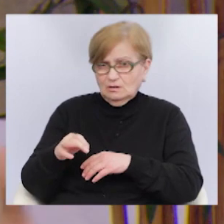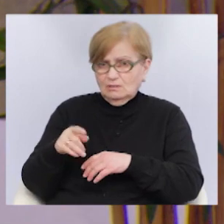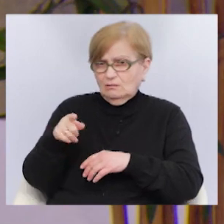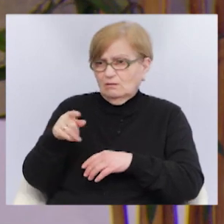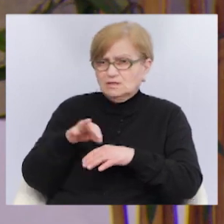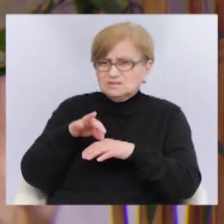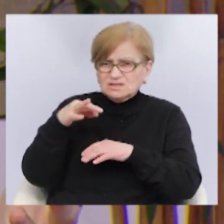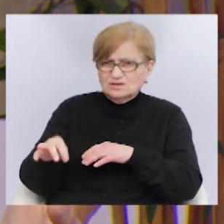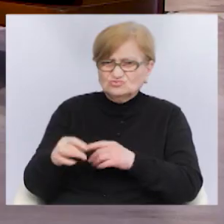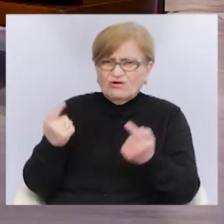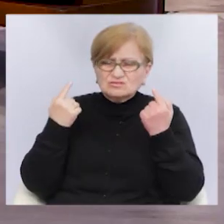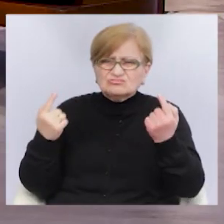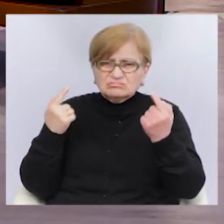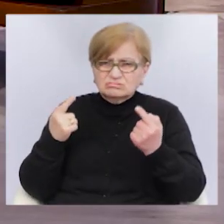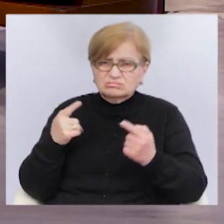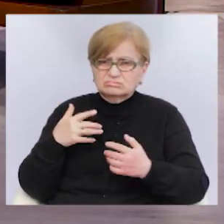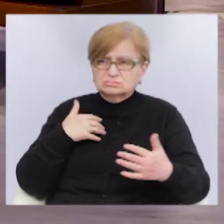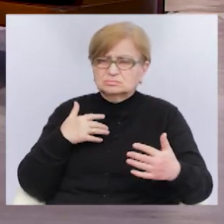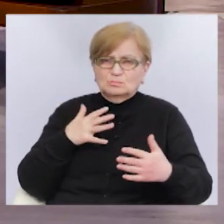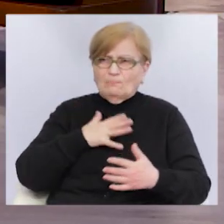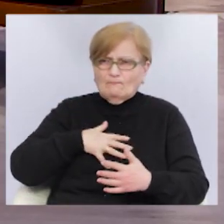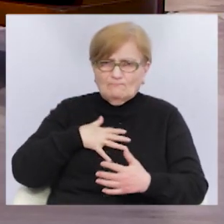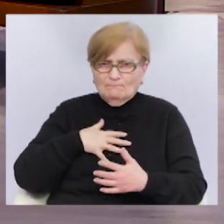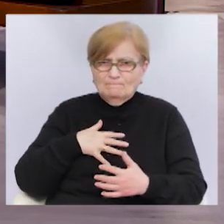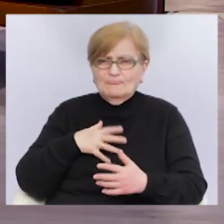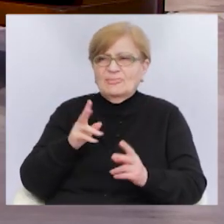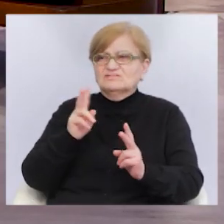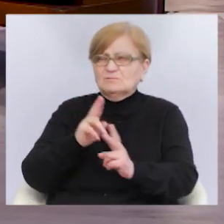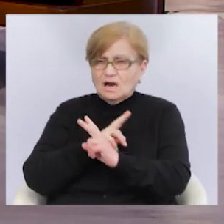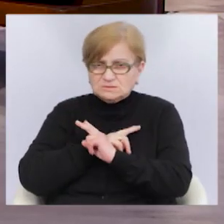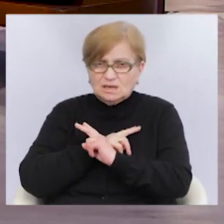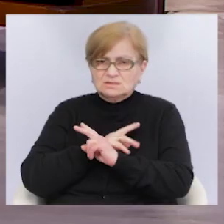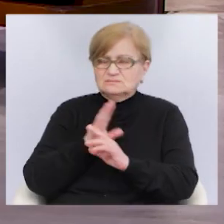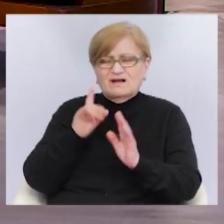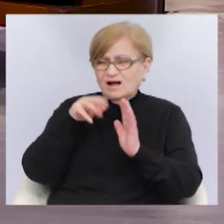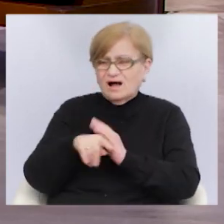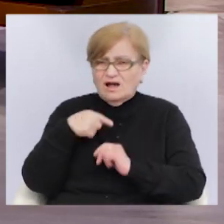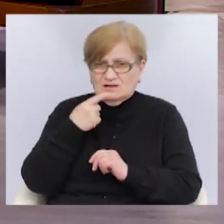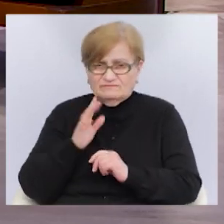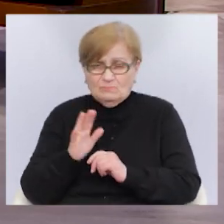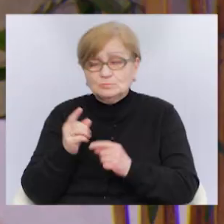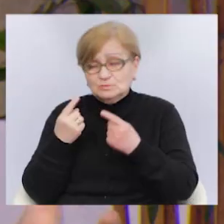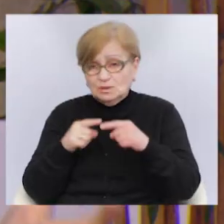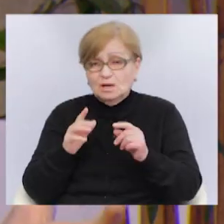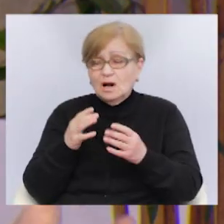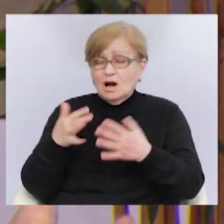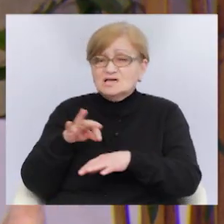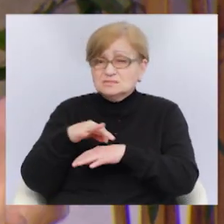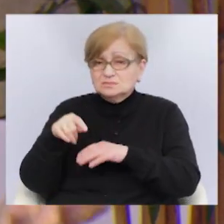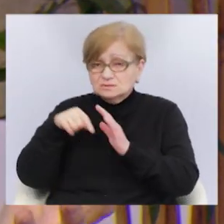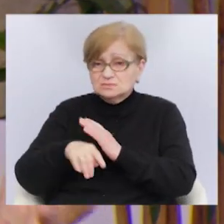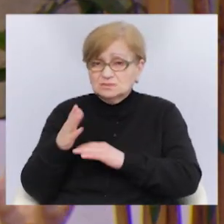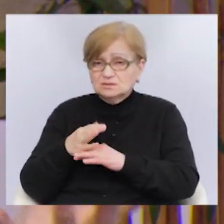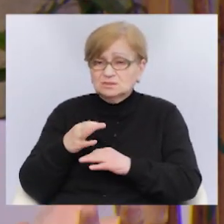იგულისხმება რაღაც ეს დიდი ცხოვრებისეული მოვლენები, ხო, გარდაცვალება, ან არ ვიცი, თო ესეც სხვა რა, ტანჯვაში